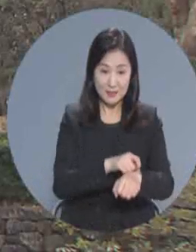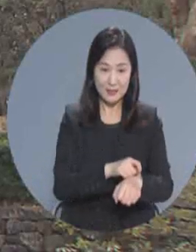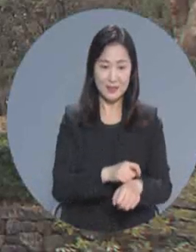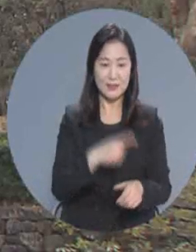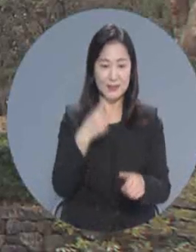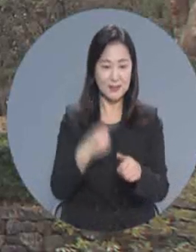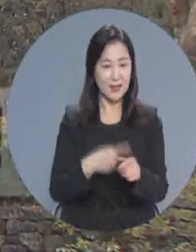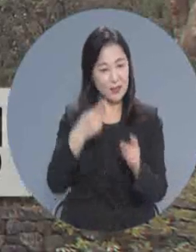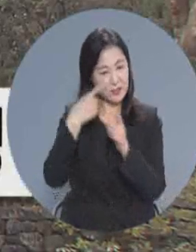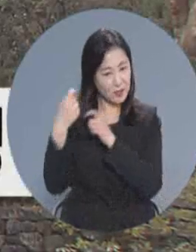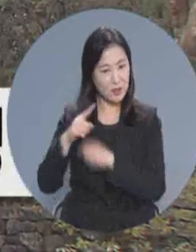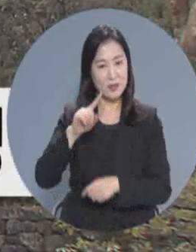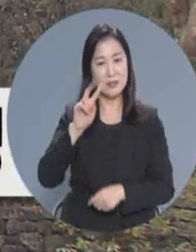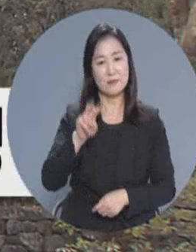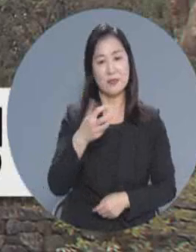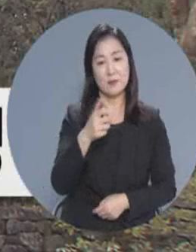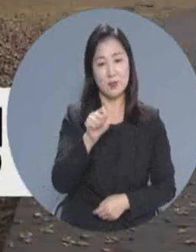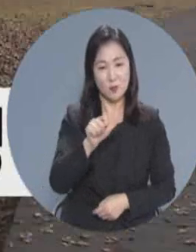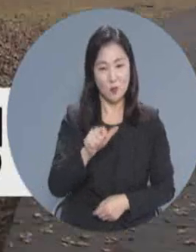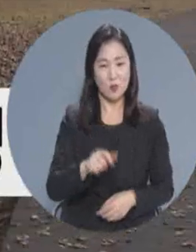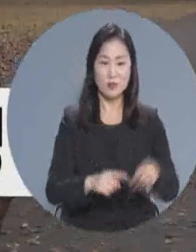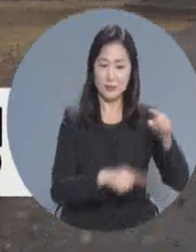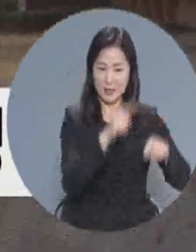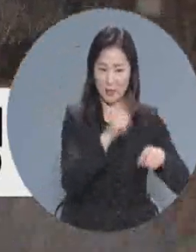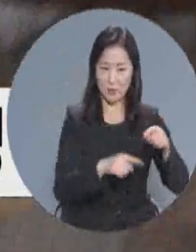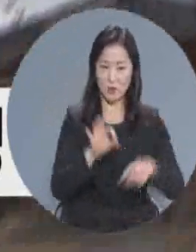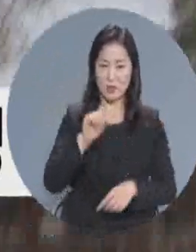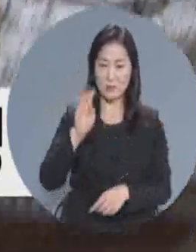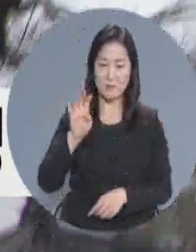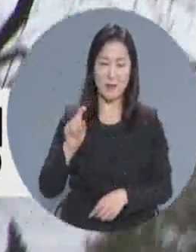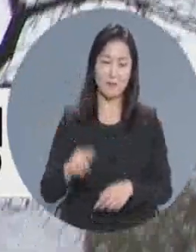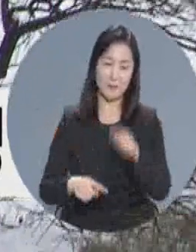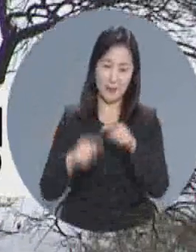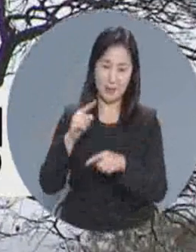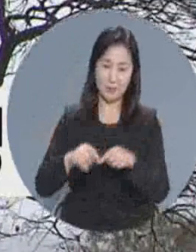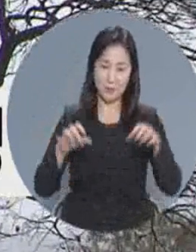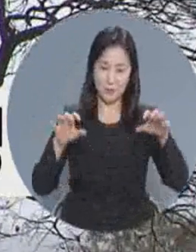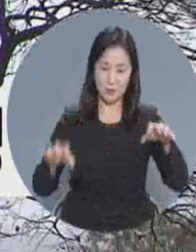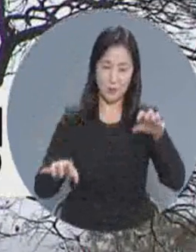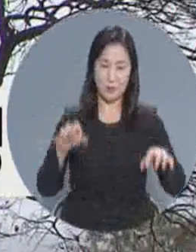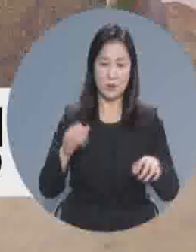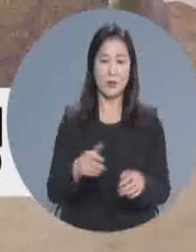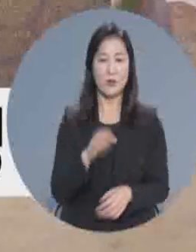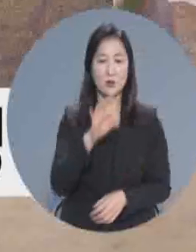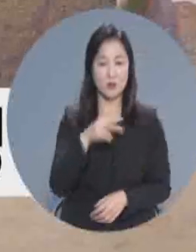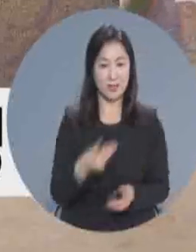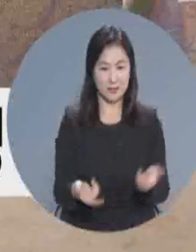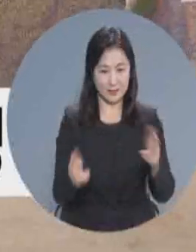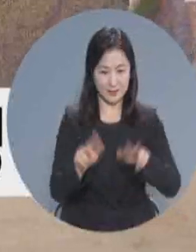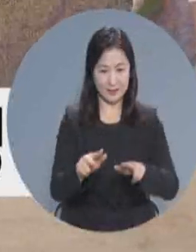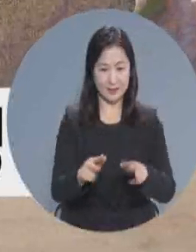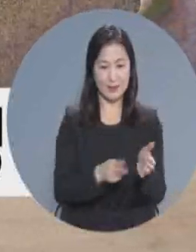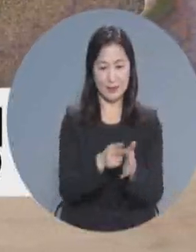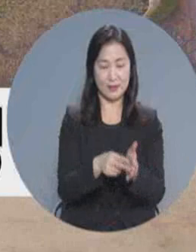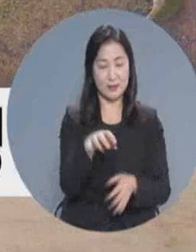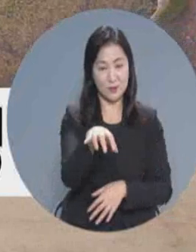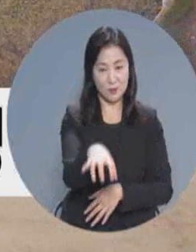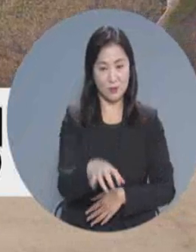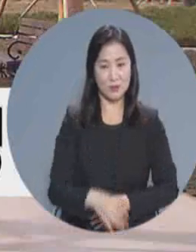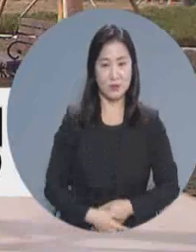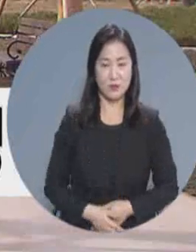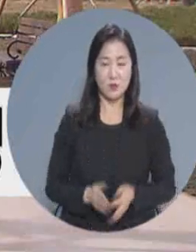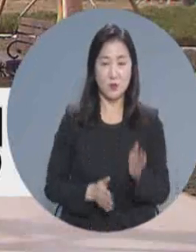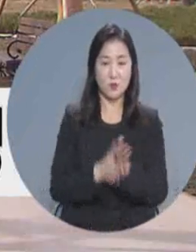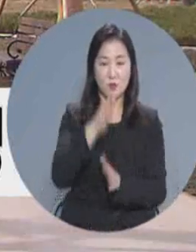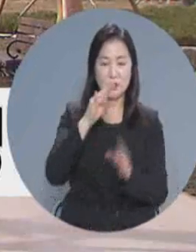천연기념물 제235호 광양 읍수와 입함나무가 자리한 유당공원 주변의 구 광양역사 폐선 부지는 도심 속